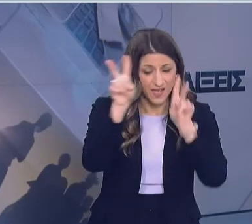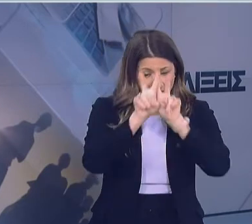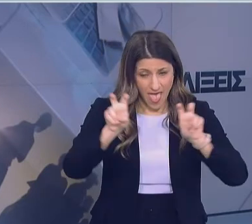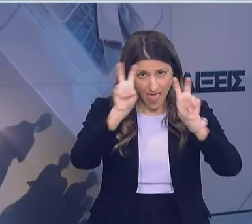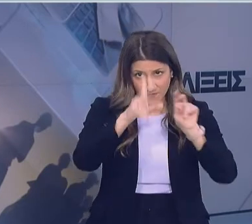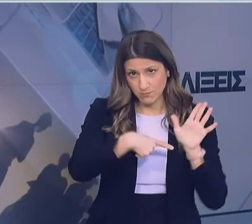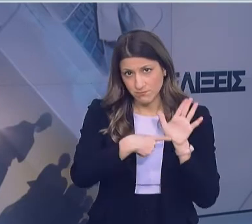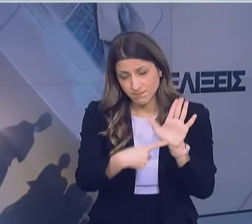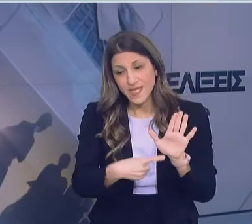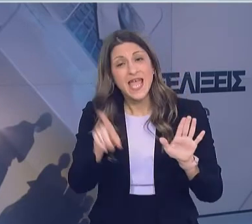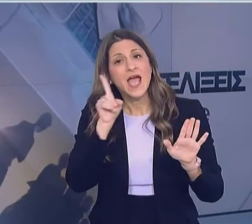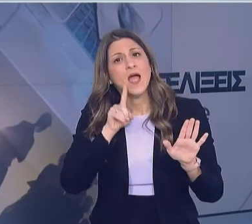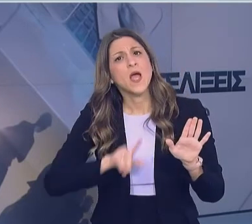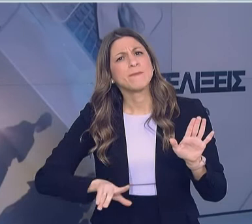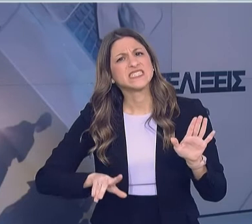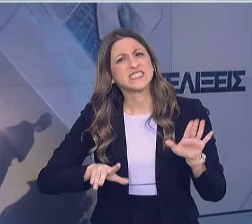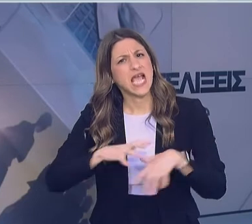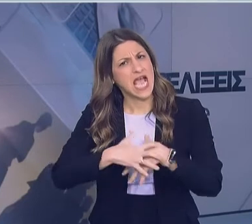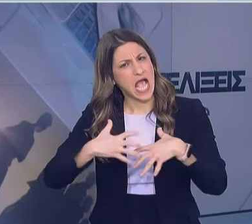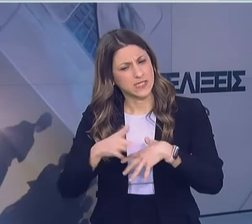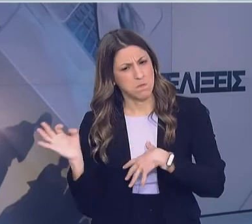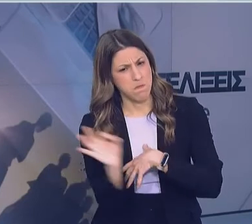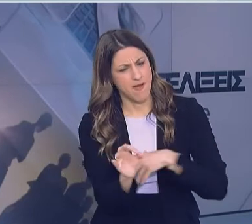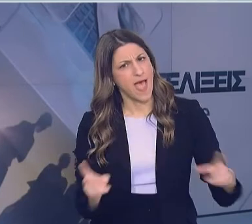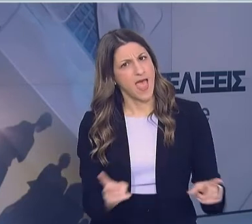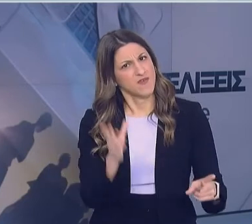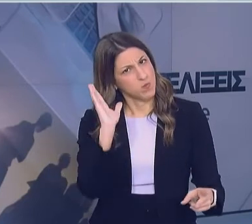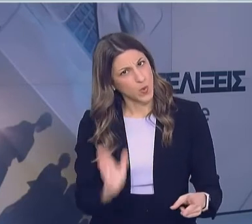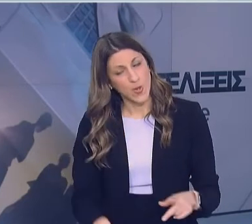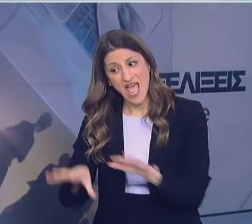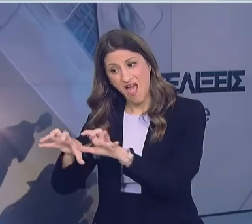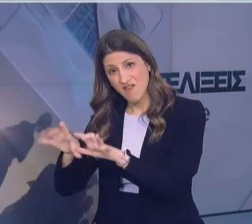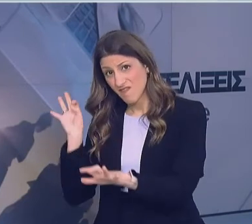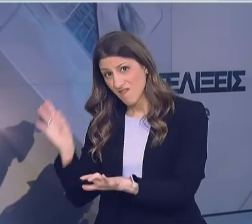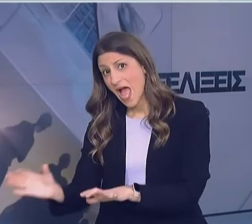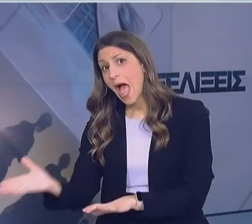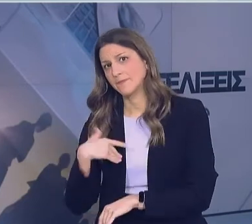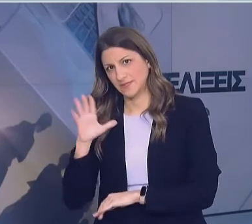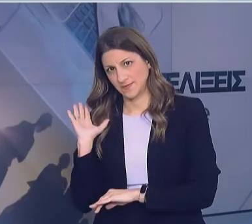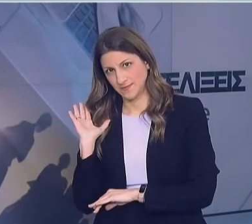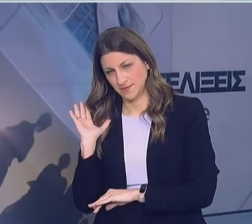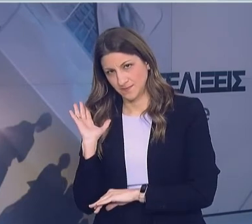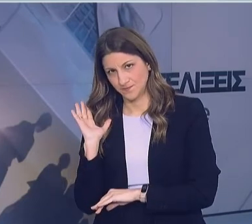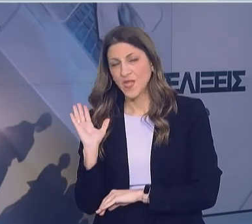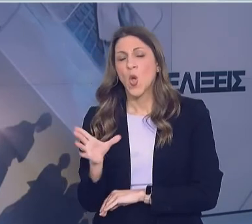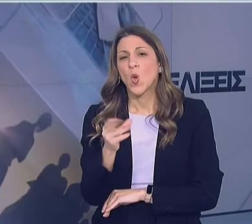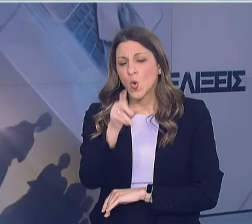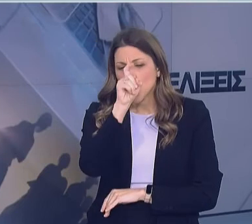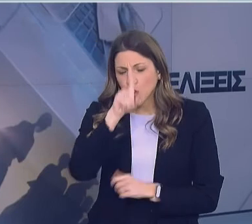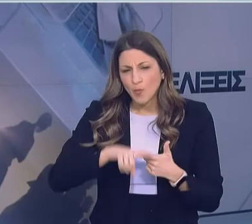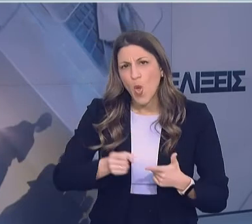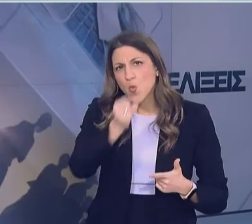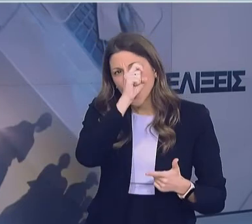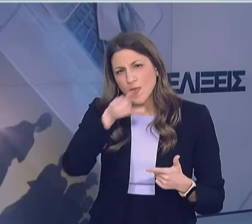έδειξε πως και οι γάτες μπορεί να μολυνθούν, μάλλον ήπια λίμωξη, ενώ οι σκύλοι δεν μολύνονται από τον ιό, όπως και τα κοτόπουλα, τα γουρούνια